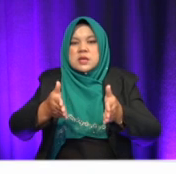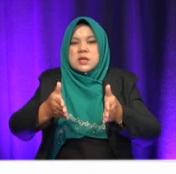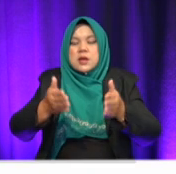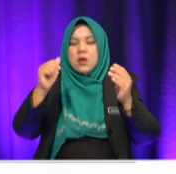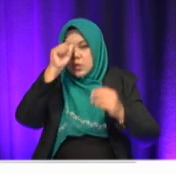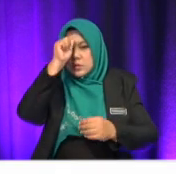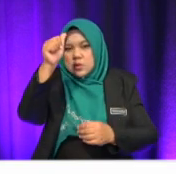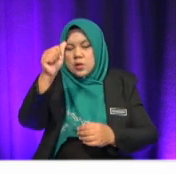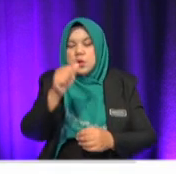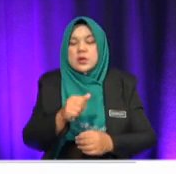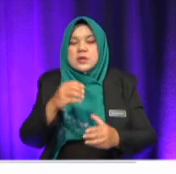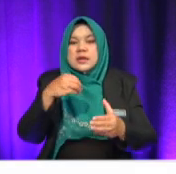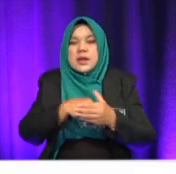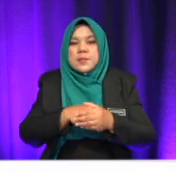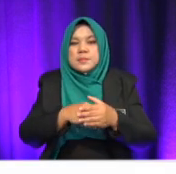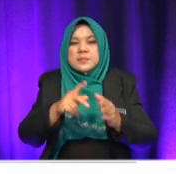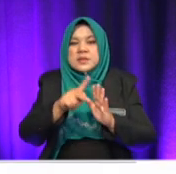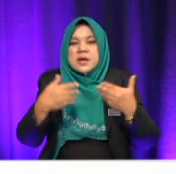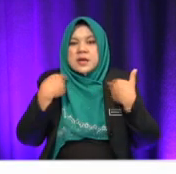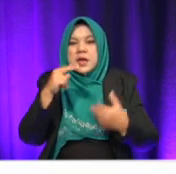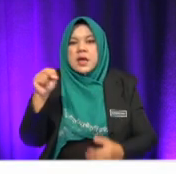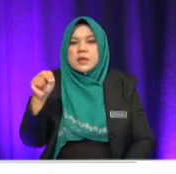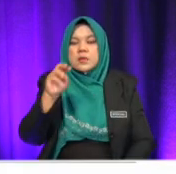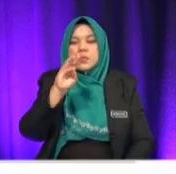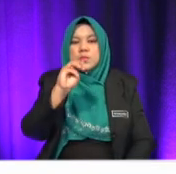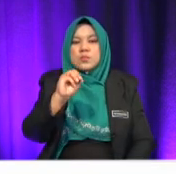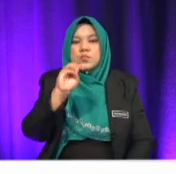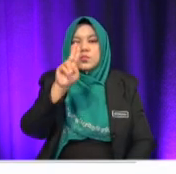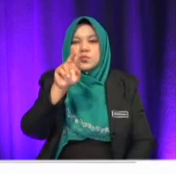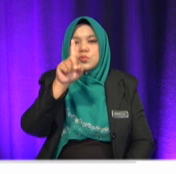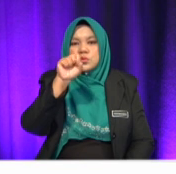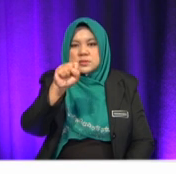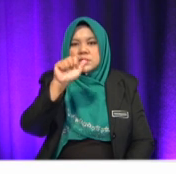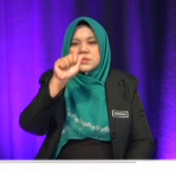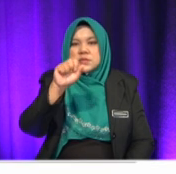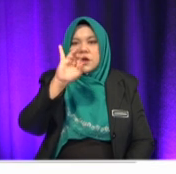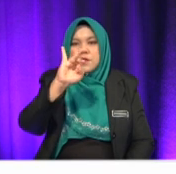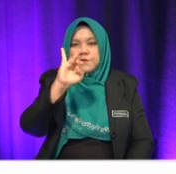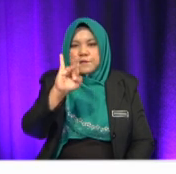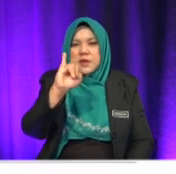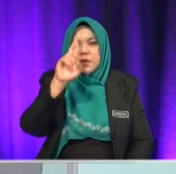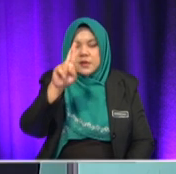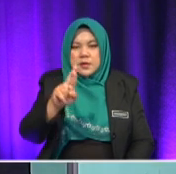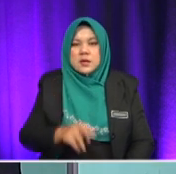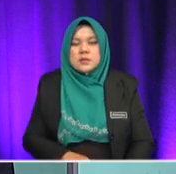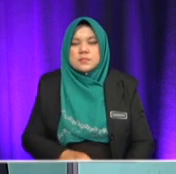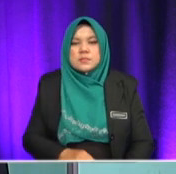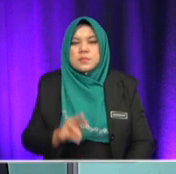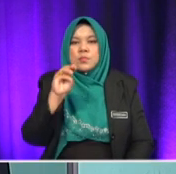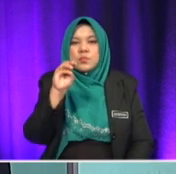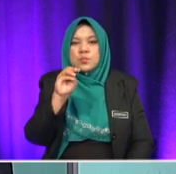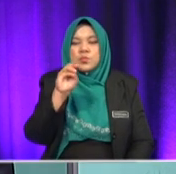dia dalam perjalanan musafir tiba-tiba ya terputus pembelanjaannya Syariah Jumpa lagi Jumpa orang enggak jalan tuh dari mana nih